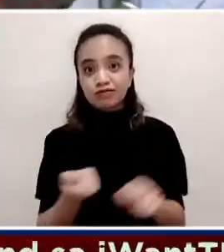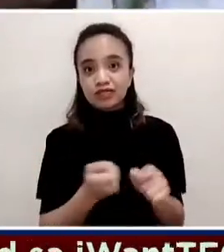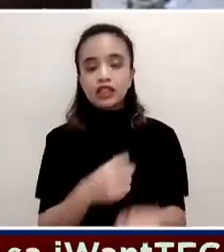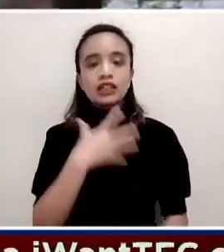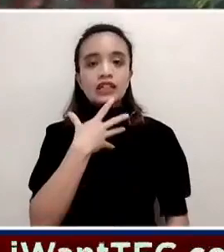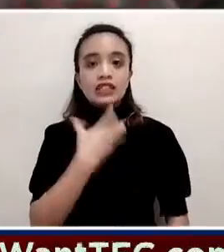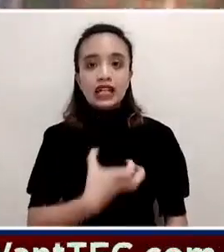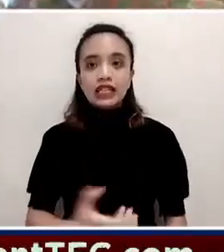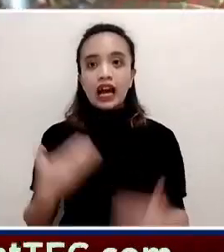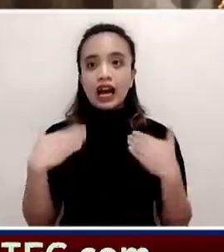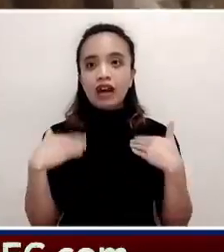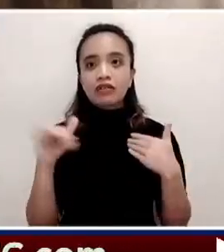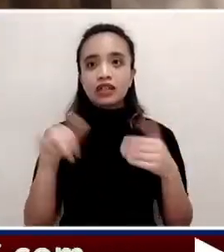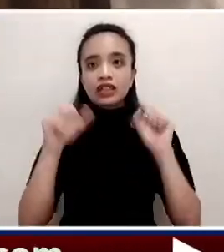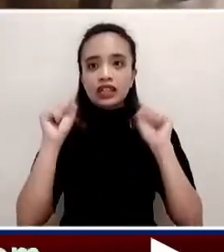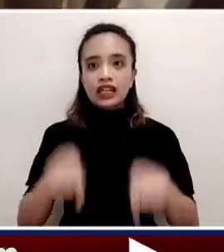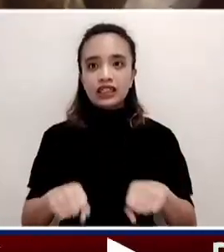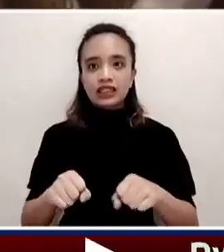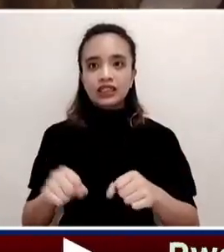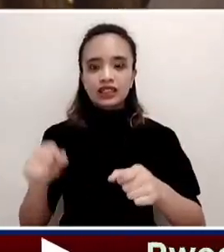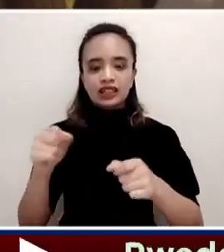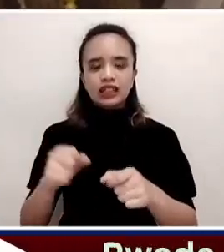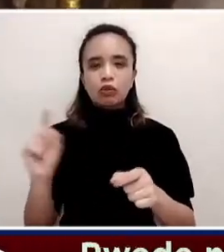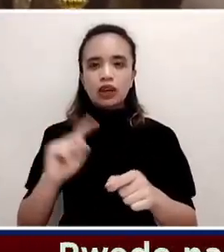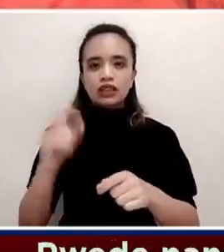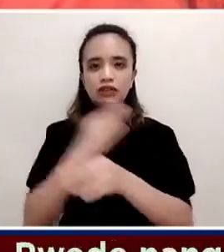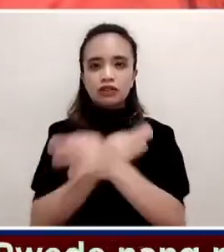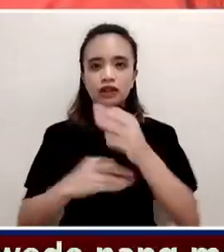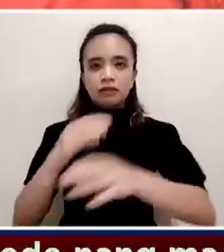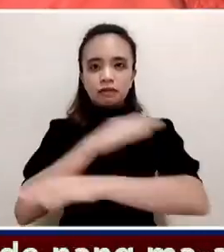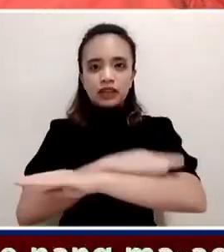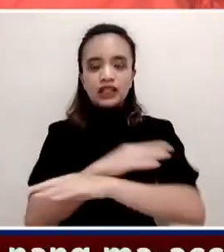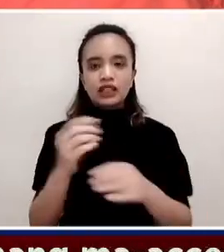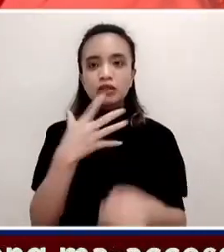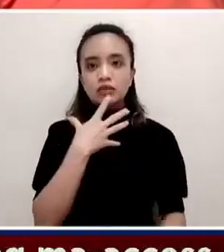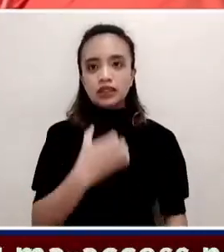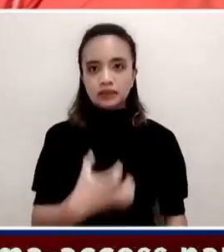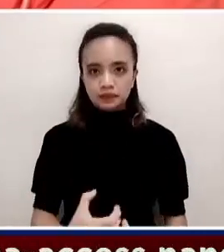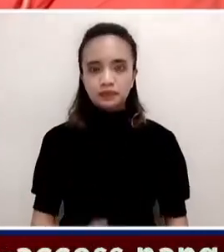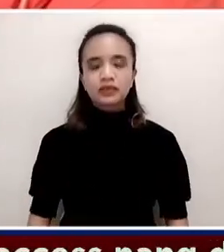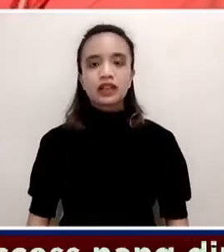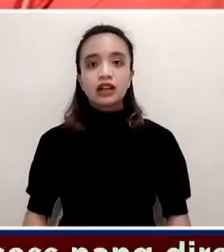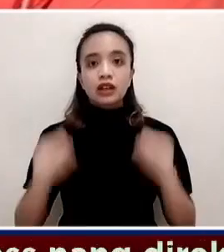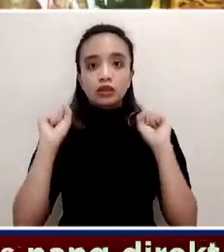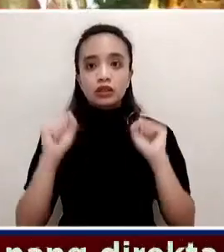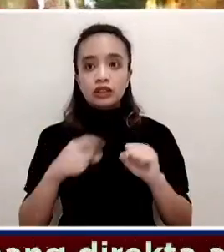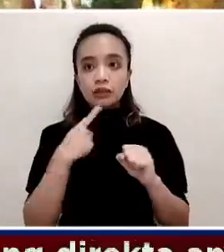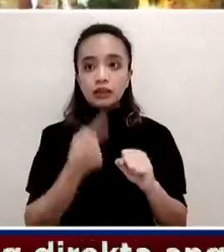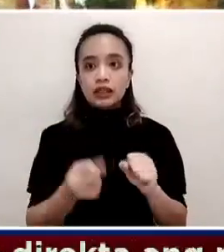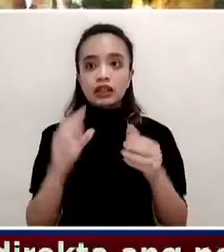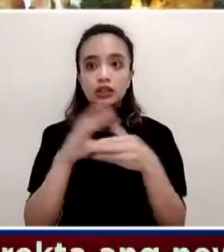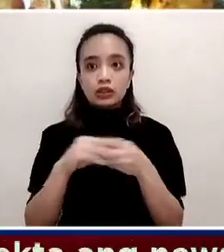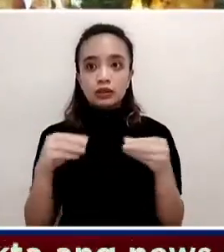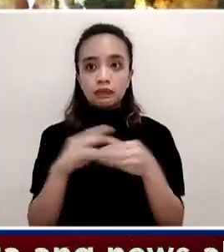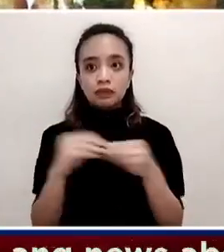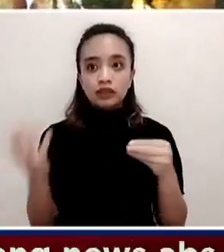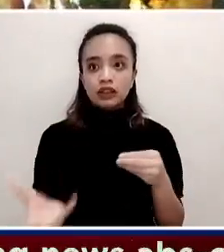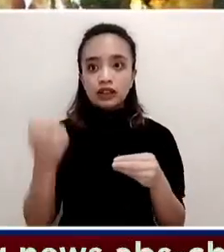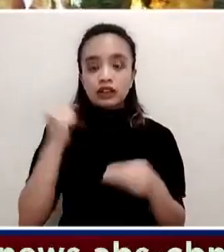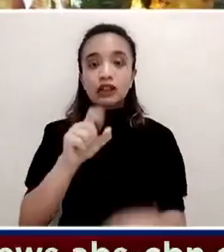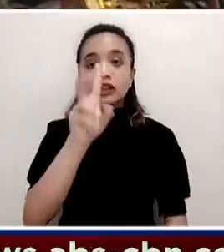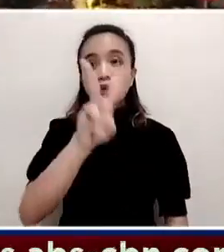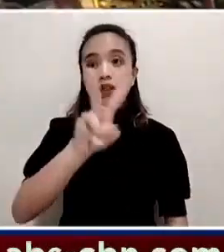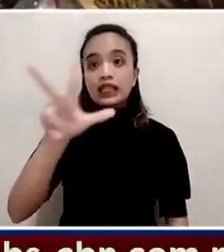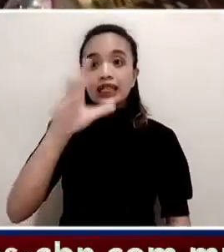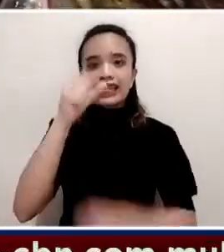soft legs na kayang dumikwatro, at mga hanging Santa. Kwento na may-ari na si Joe Santos, 23 taon siya